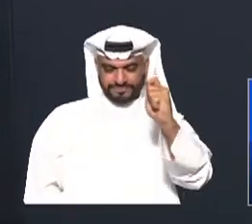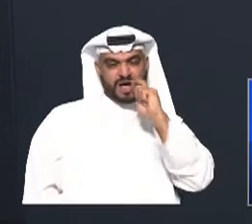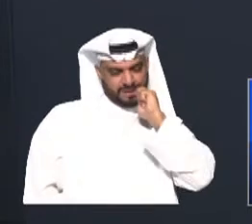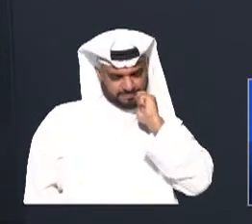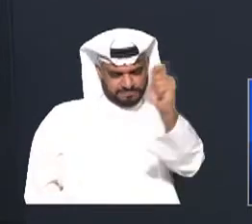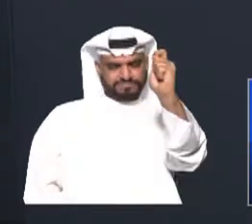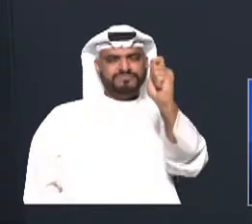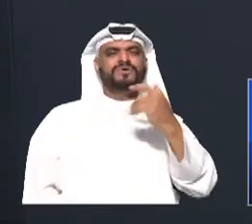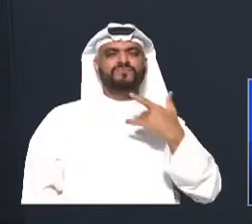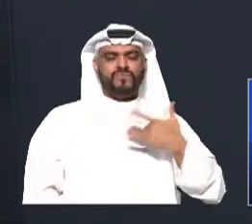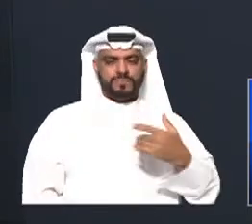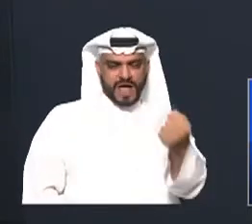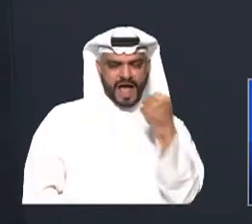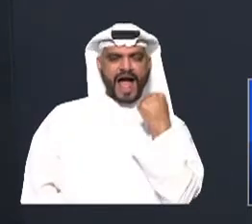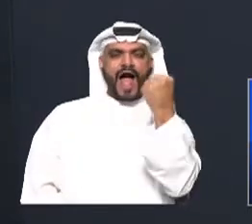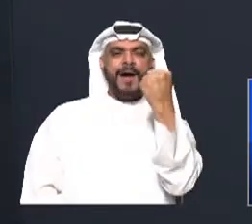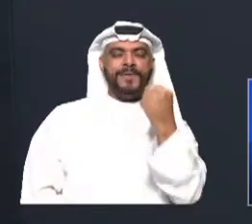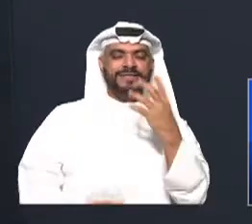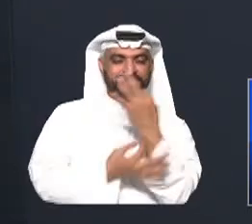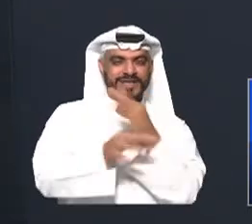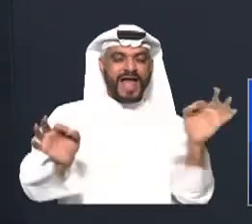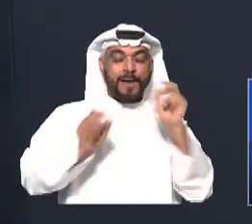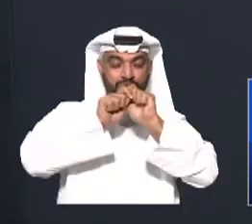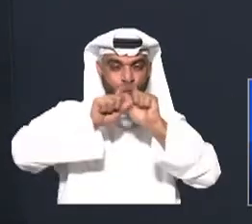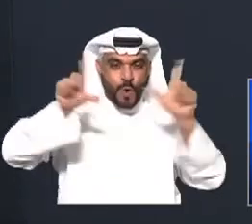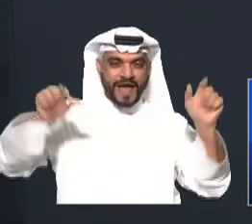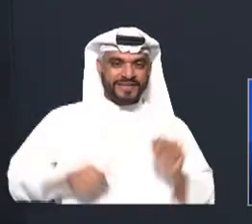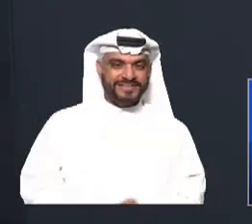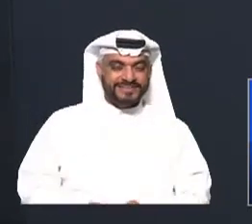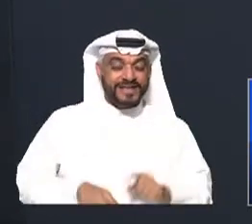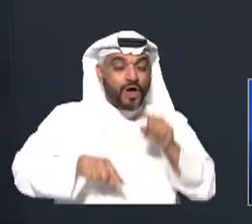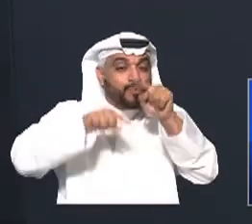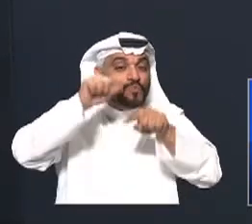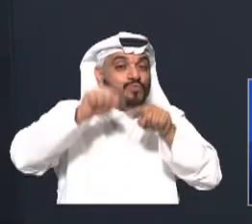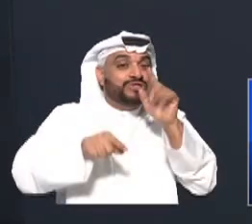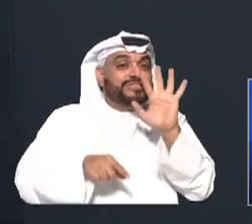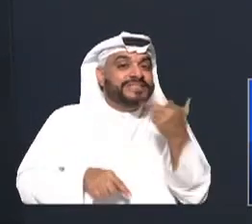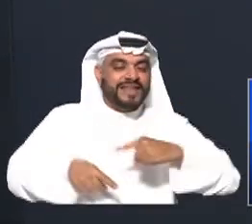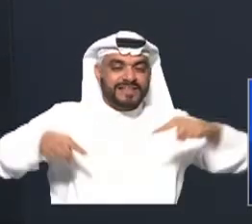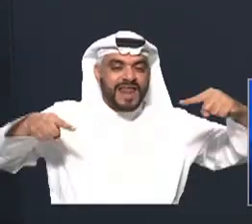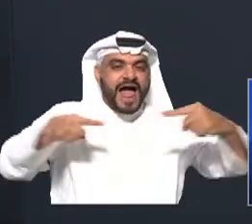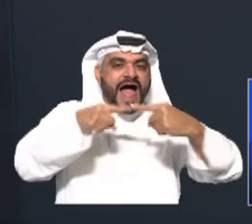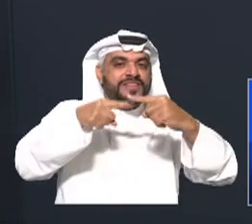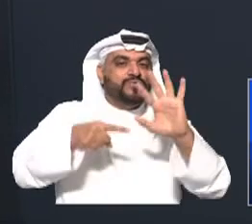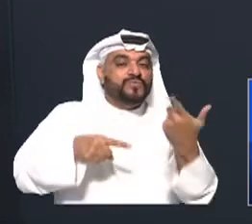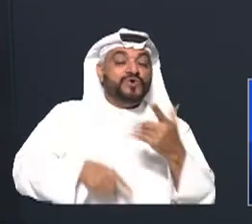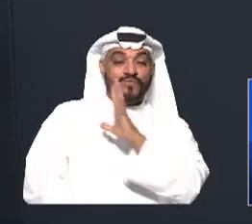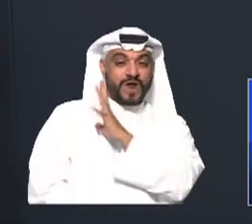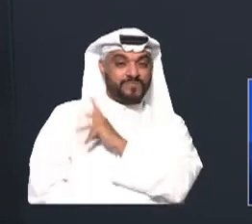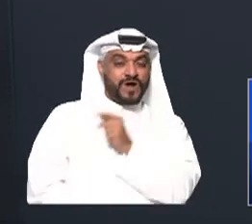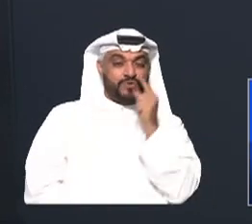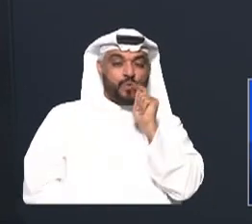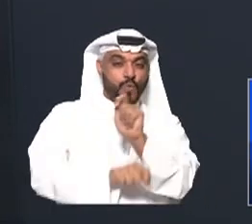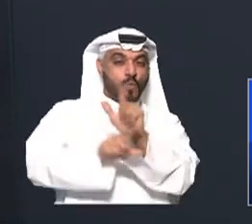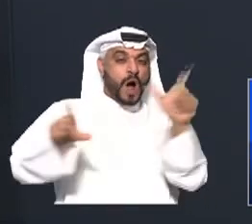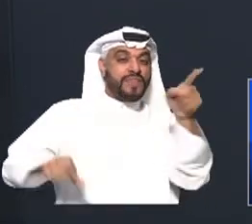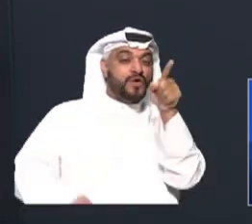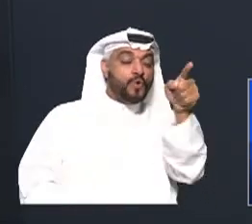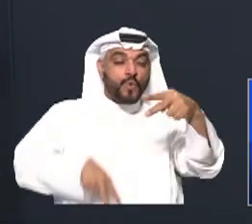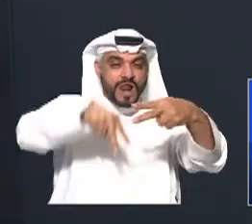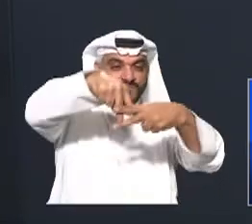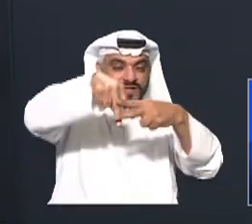القضية عادلة وواضحة. إن مشكلة العدو مع الفلسطيني تكمن في هذا المعين الأخلاقي